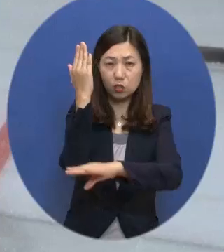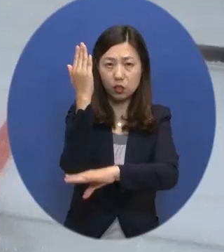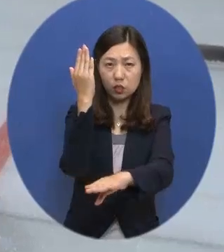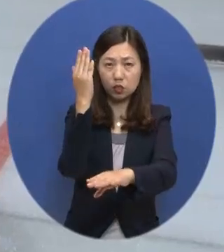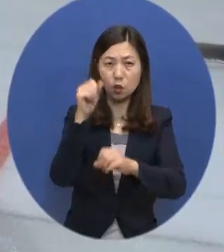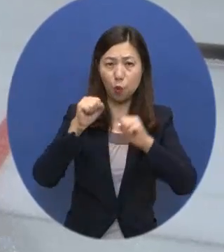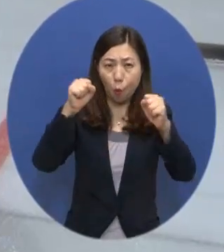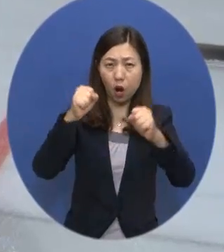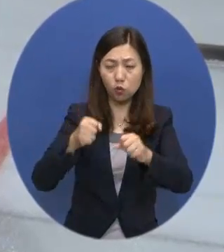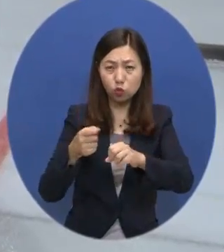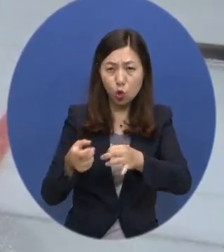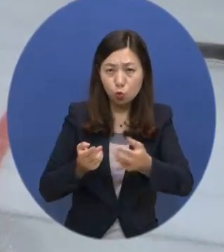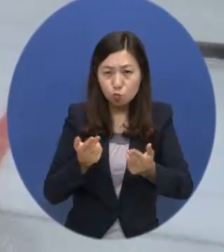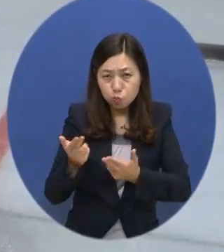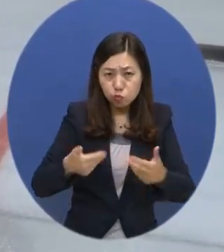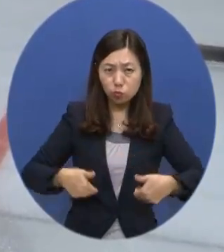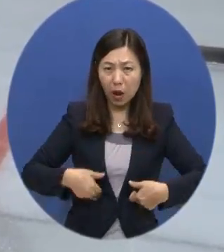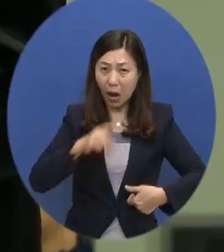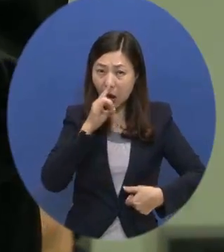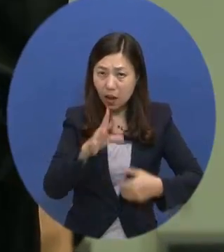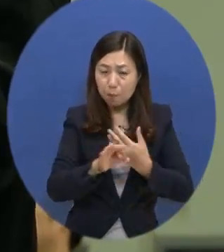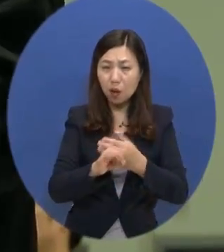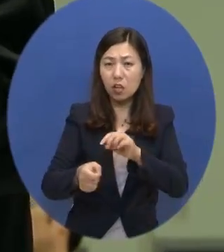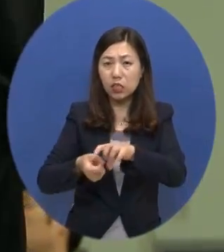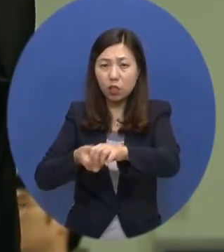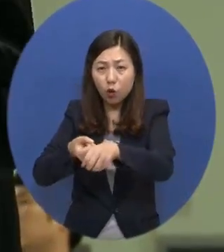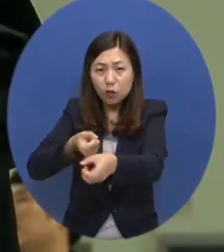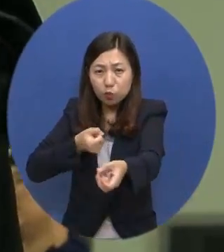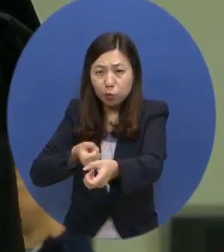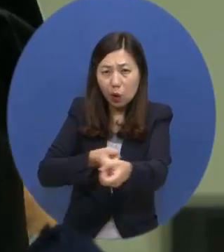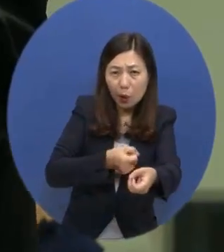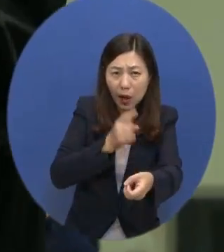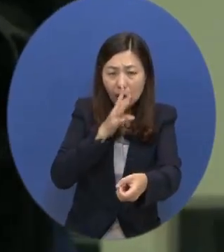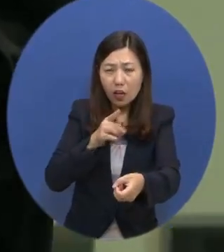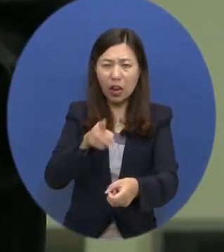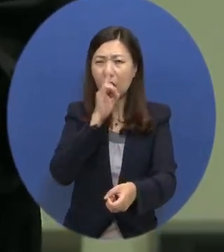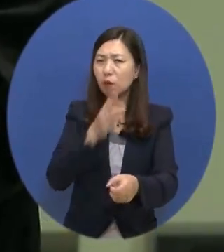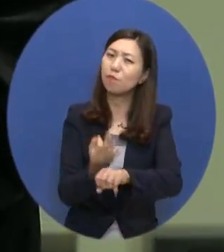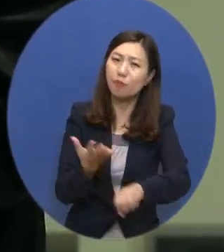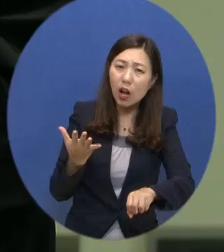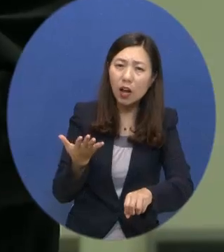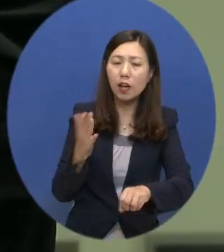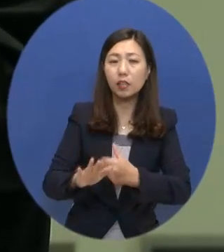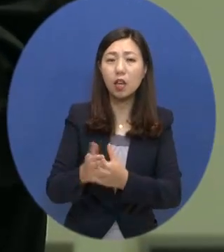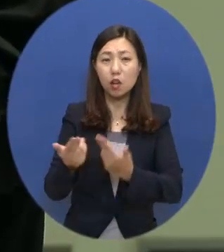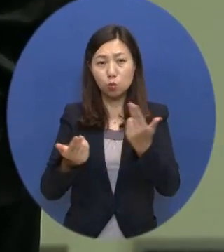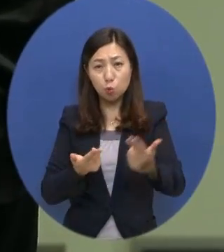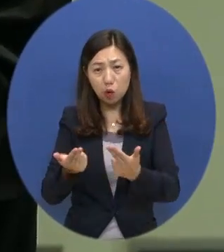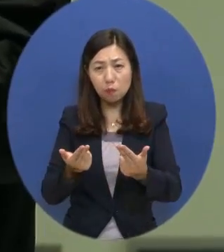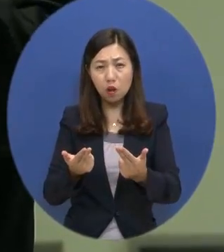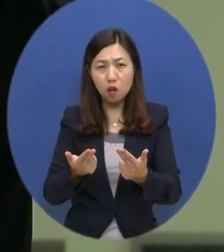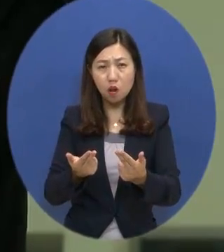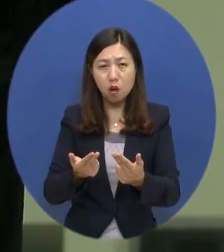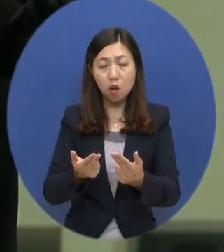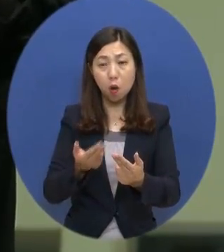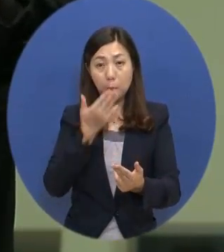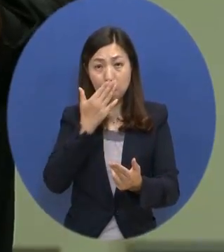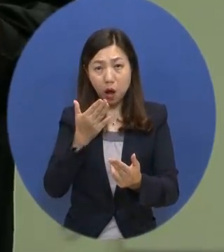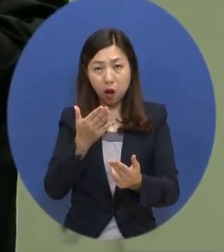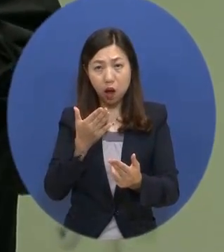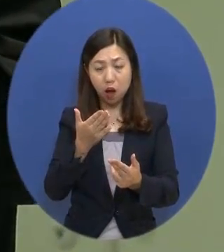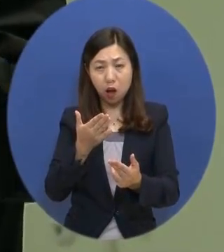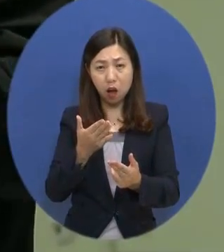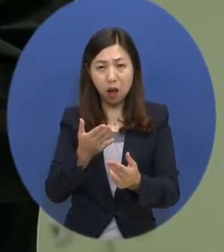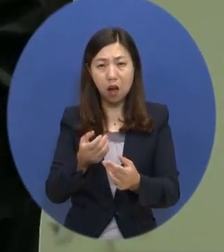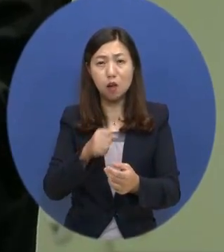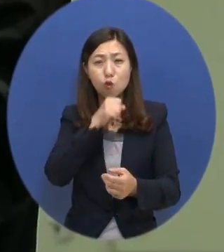조절하고 또 안 되면은 이거 조절하고. 그래서 안 되는 건 안 되는 건데 조절하면 거진 나올 확률이 커지잖아요,